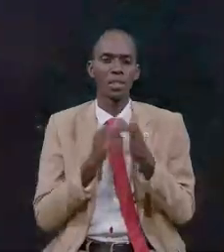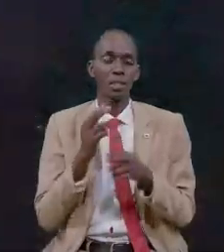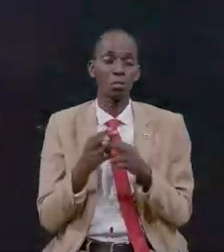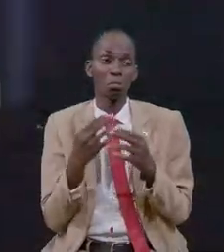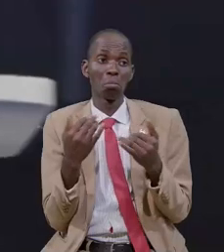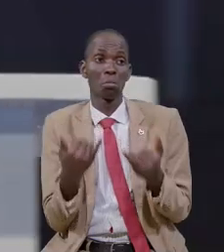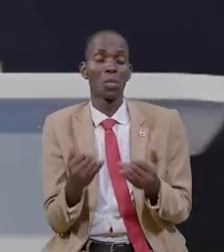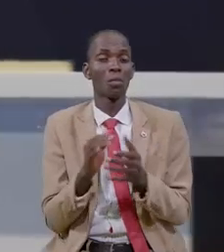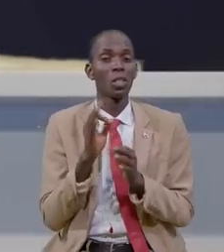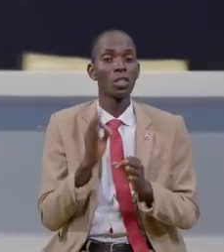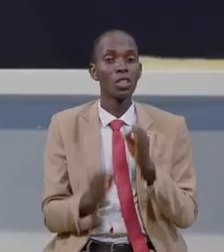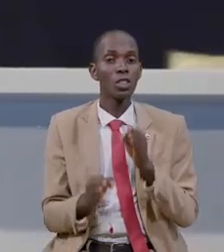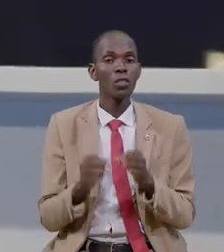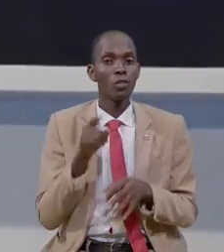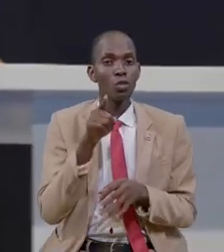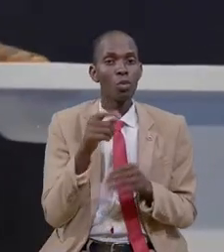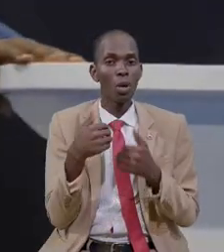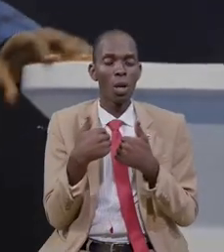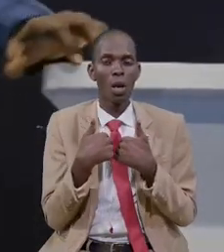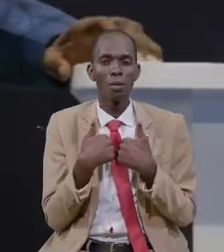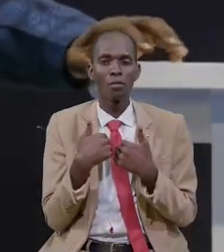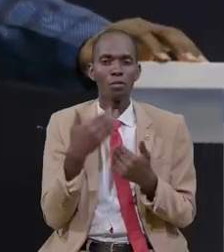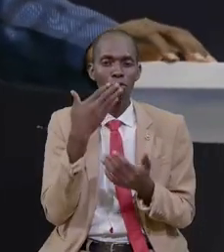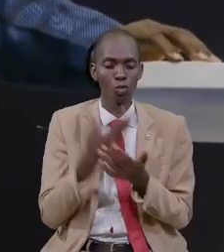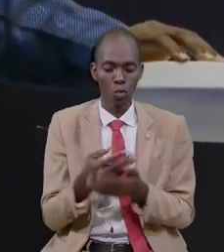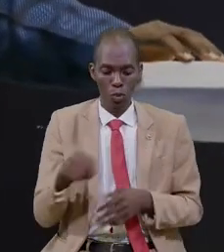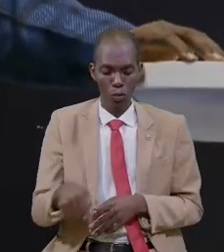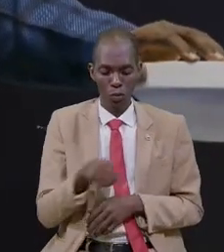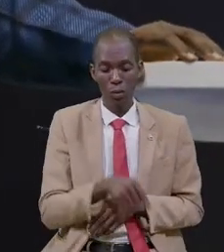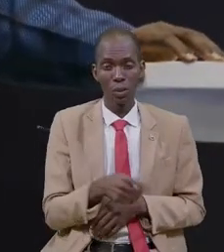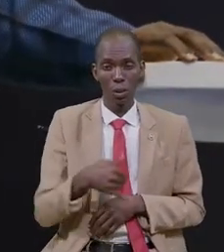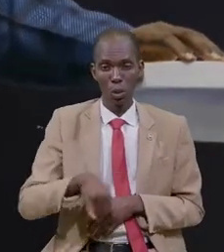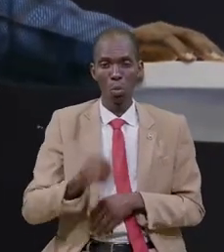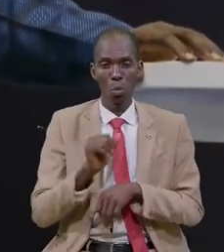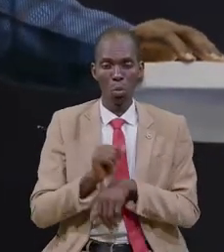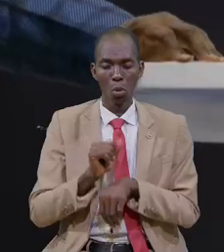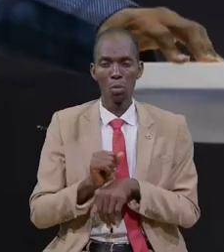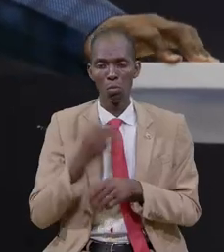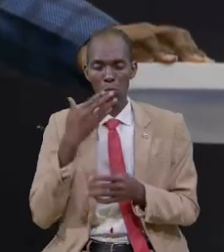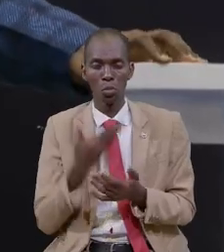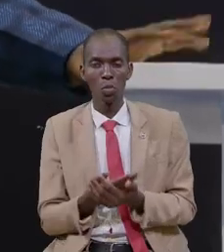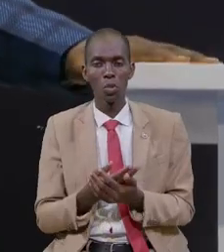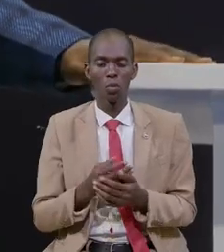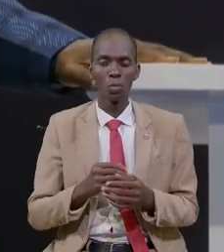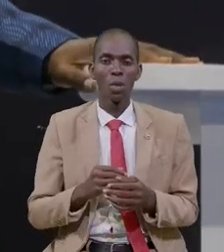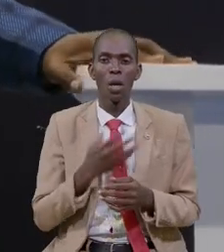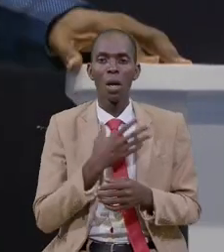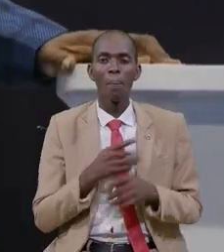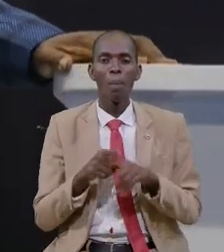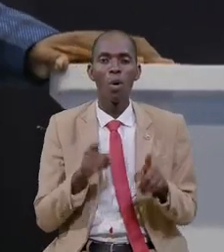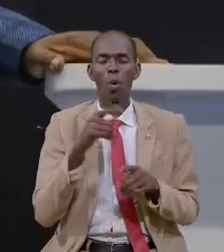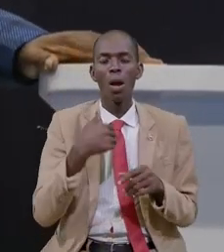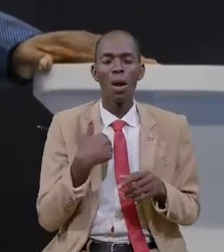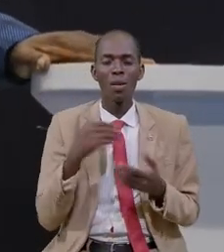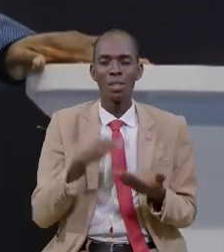Maintenant, si tu as de bons pieds, vivants, actifs et marches, mais tu